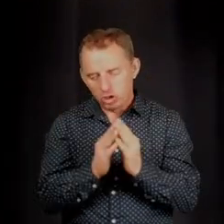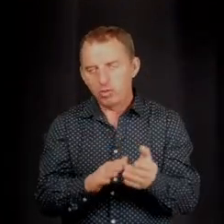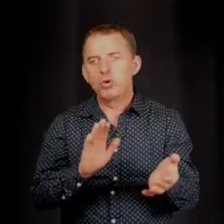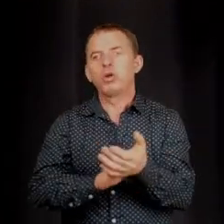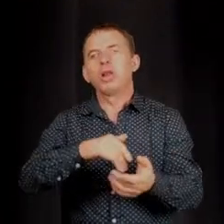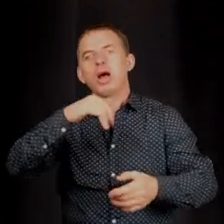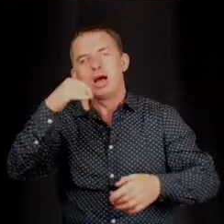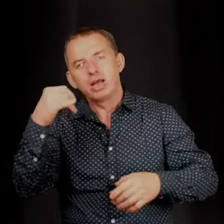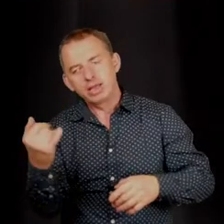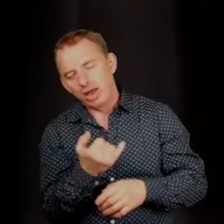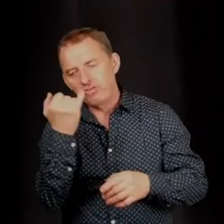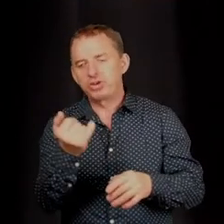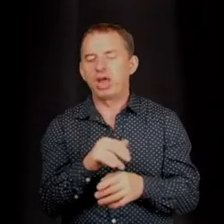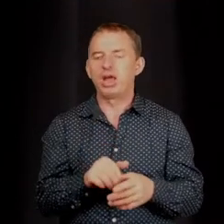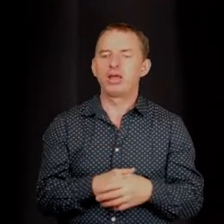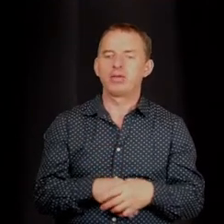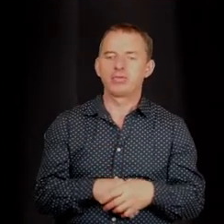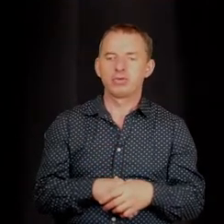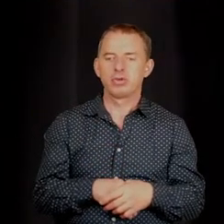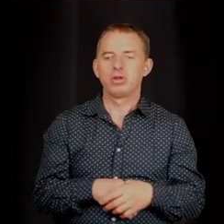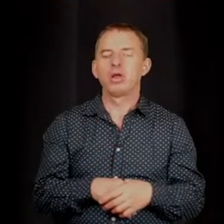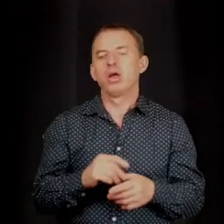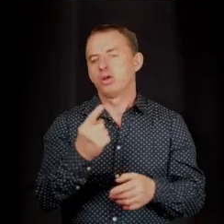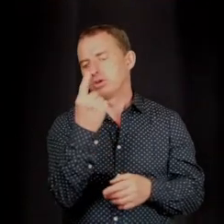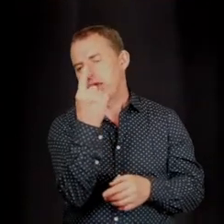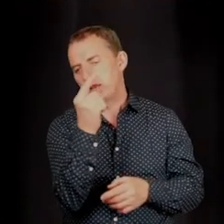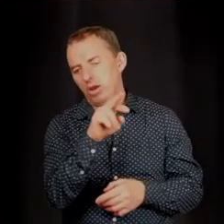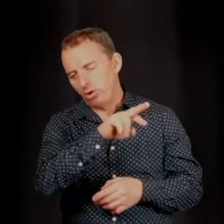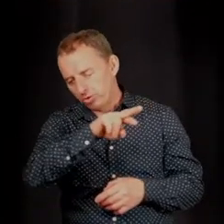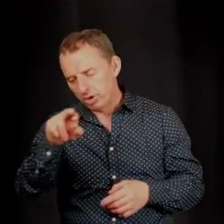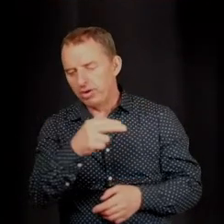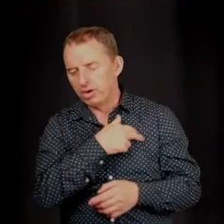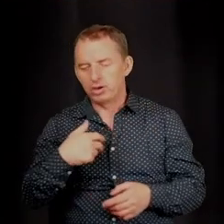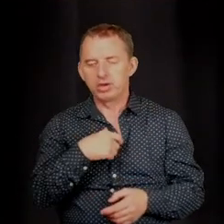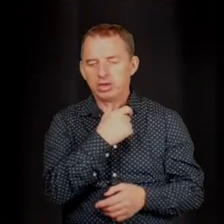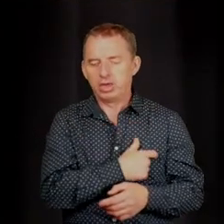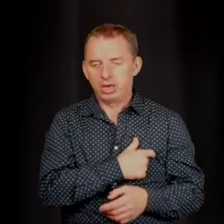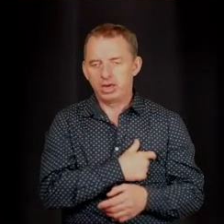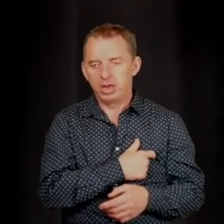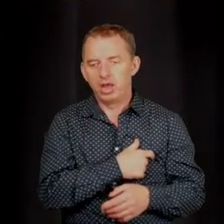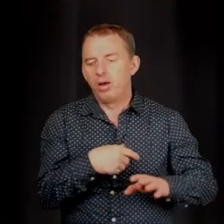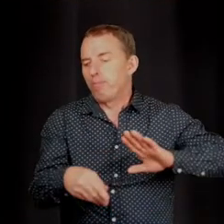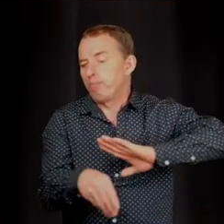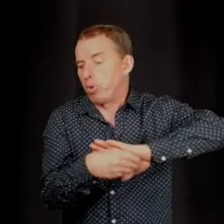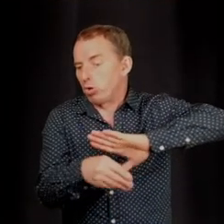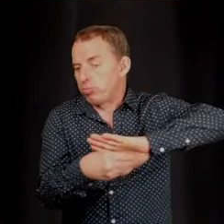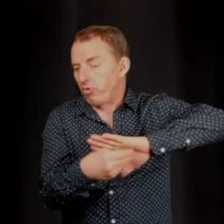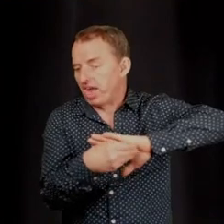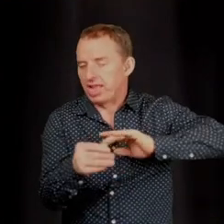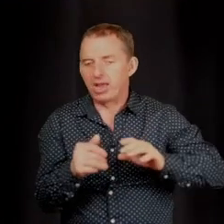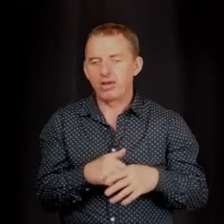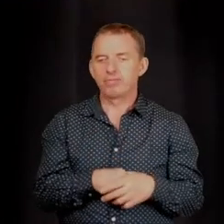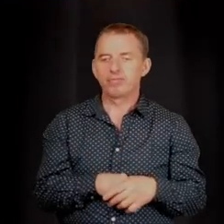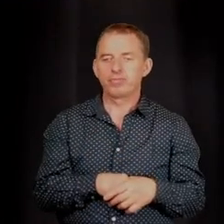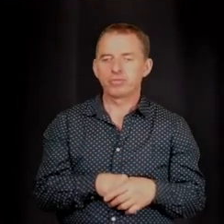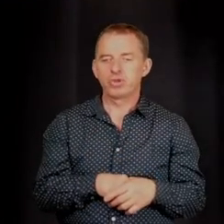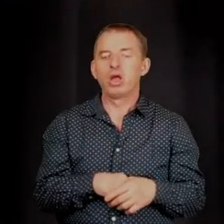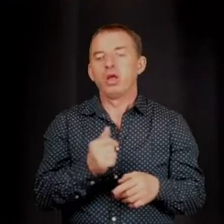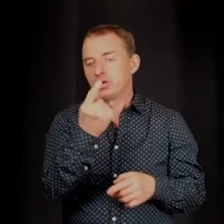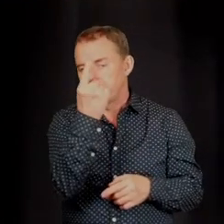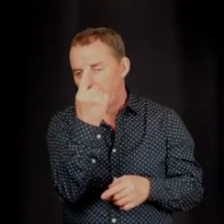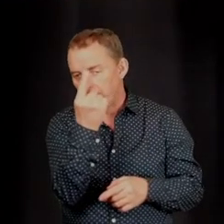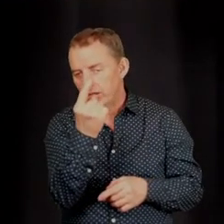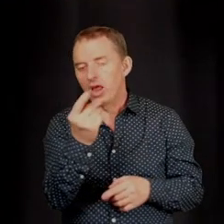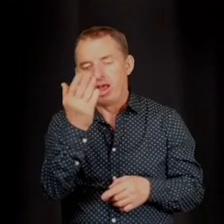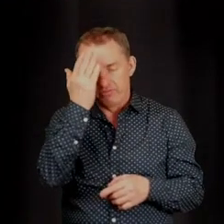thing our hearts tell us is this. Jedną rzecz nasze serca nam podpowiadają. One thing we know for sure. Jedno wiemy